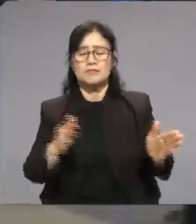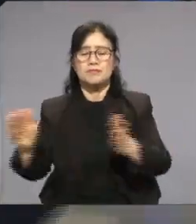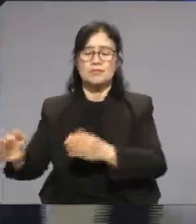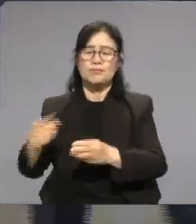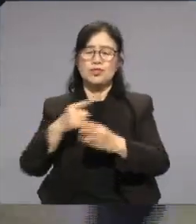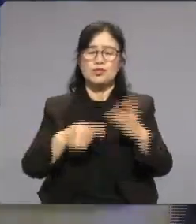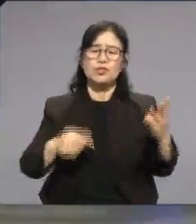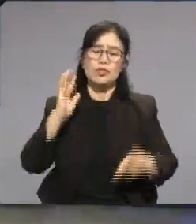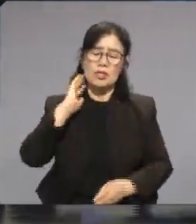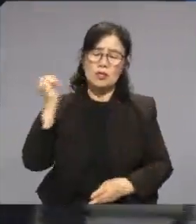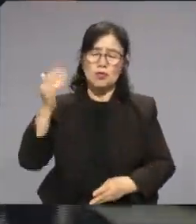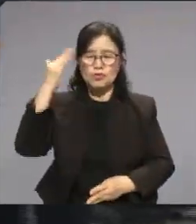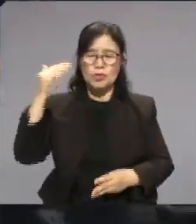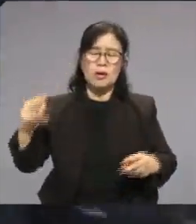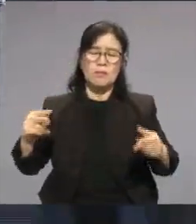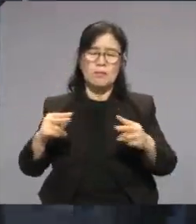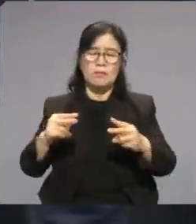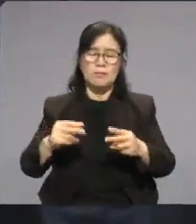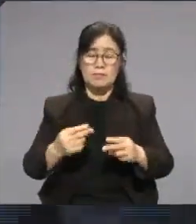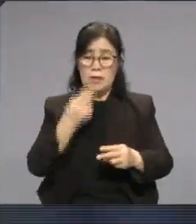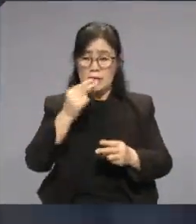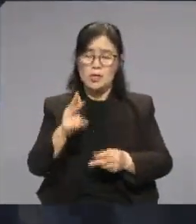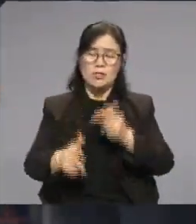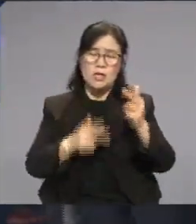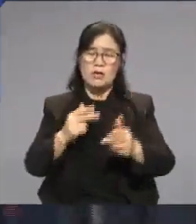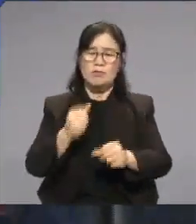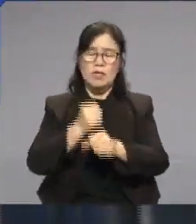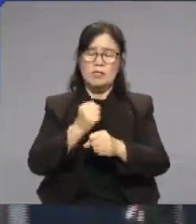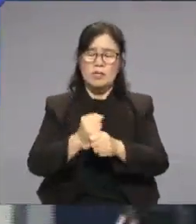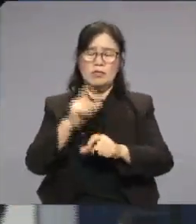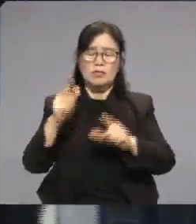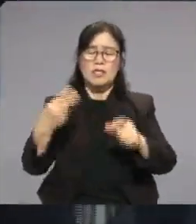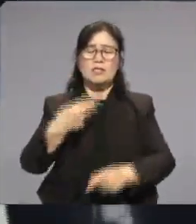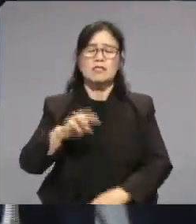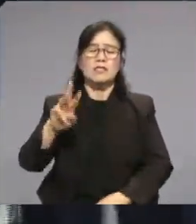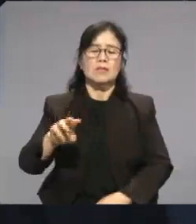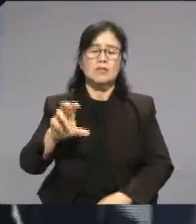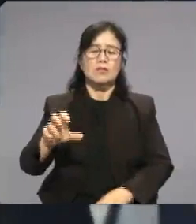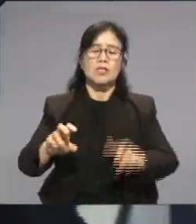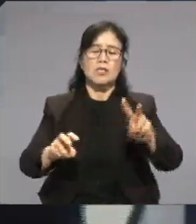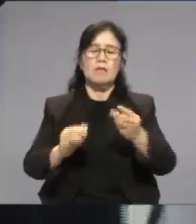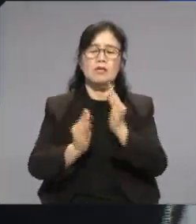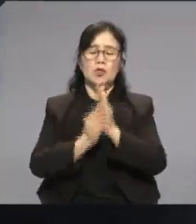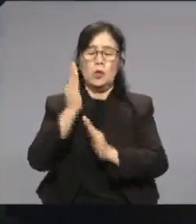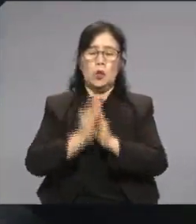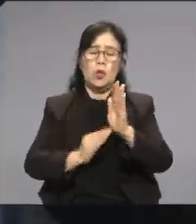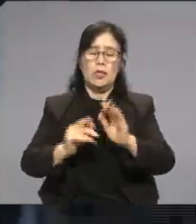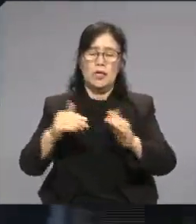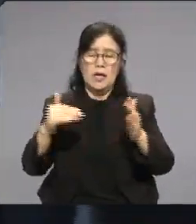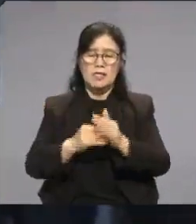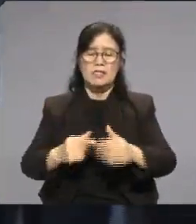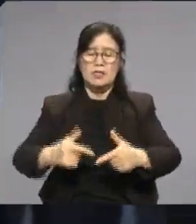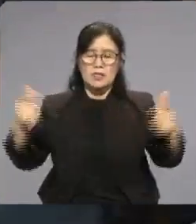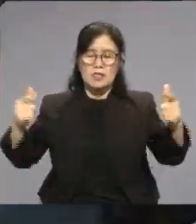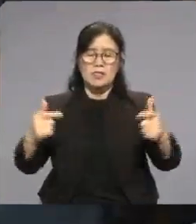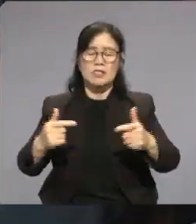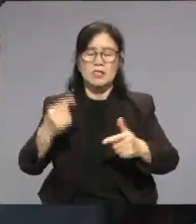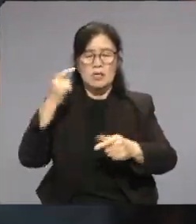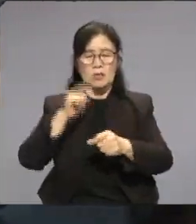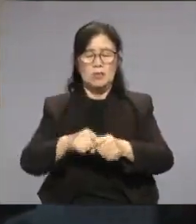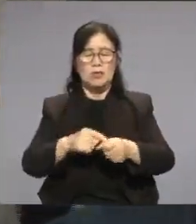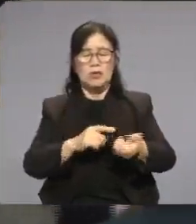윤성열 대통령이 국내 바이오산업 생산 규모를 2035년 200조원 규모까지 성장시키겠다는 목표를